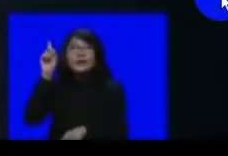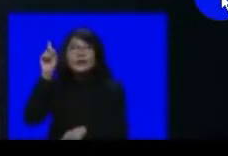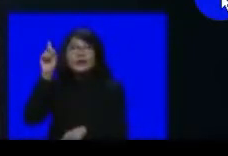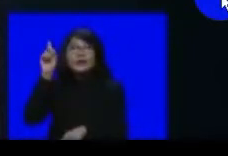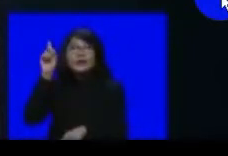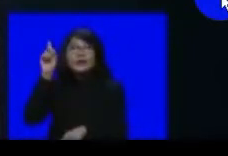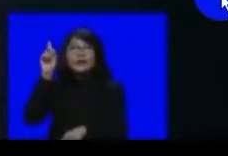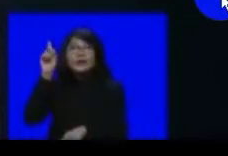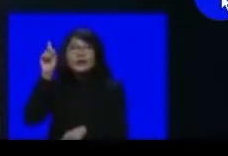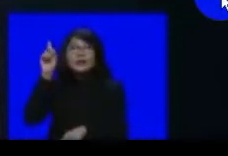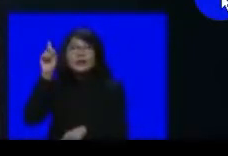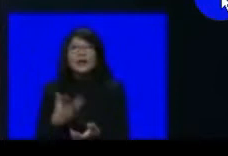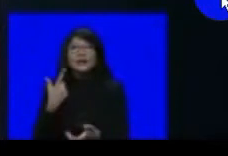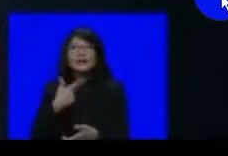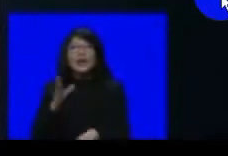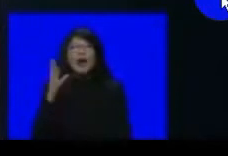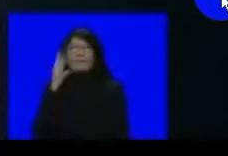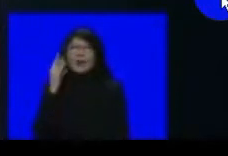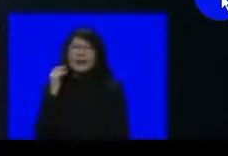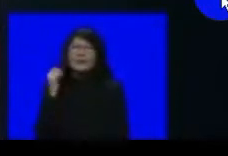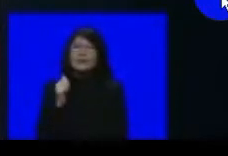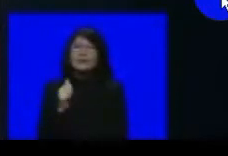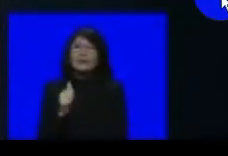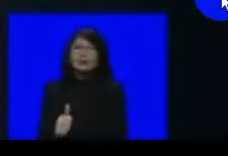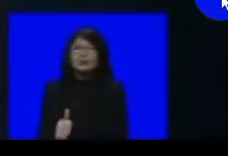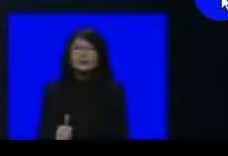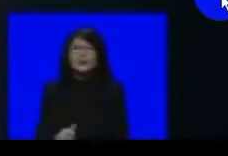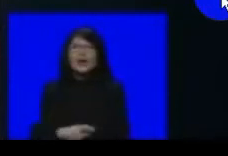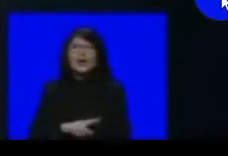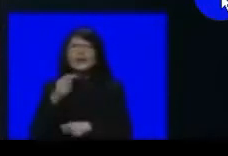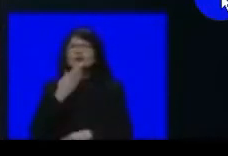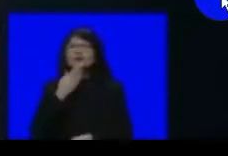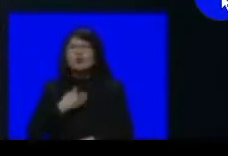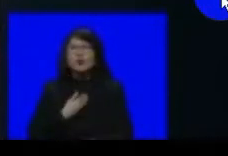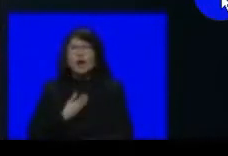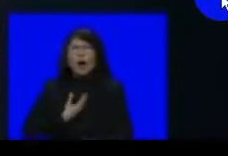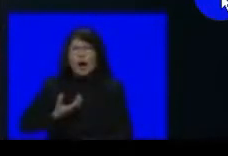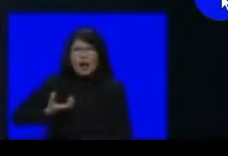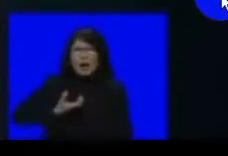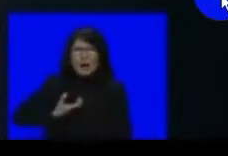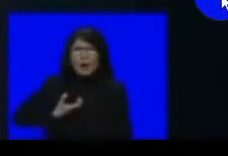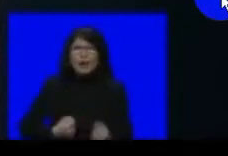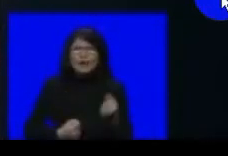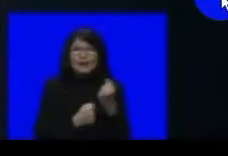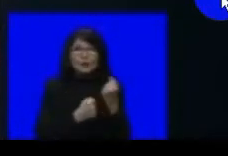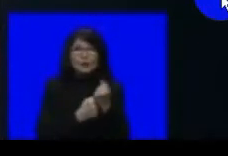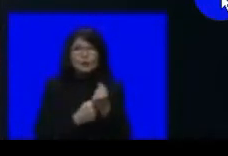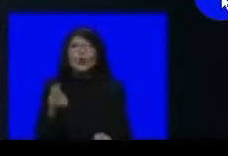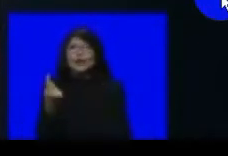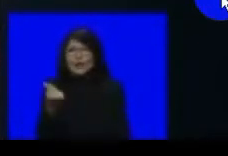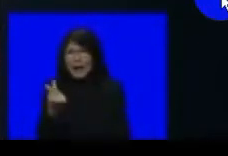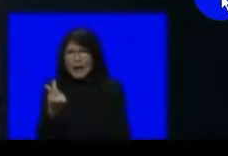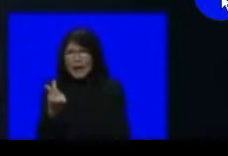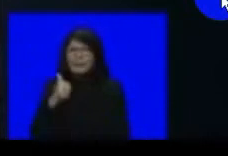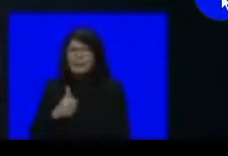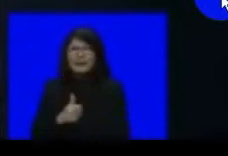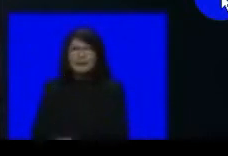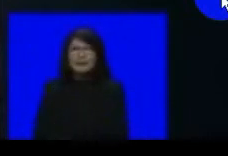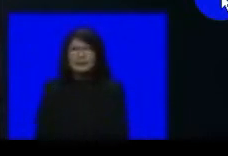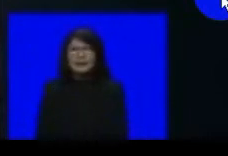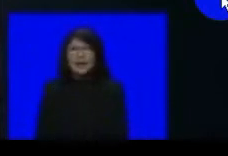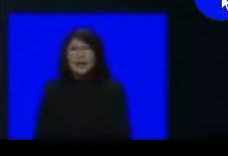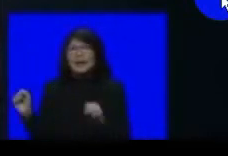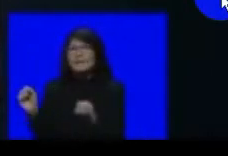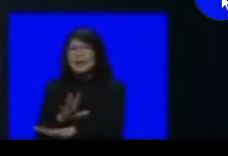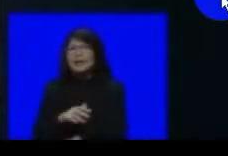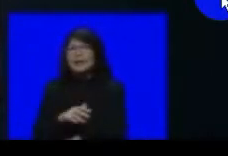hal yang kita lakukan ini adalah pengalaman yang baik, bahwa memang kita harus punya kemauan, didukung dengan ada dana, itu penting. Yang kedua, tentang